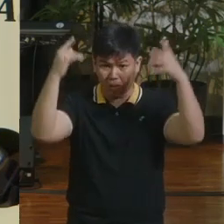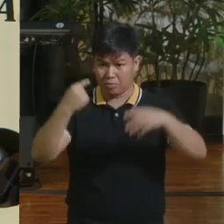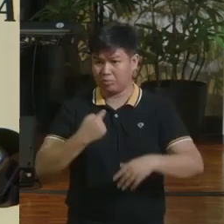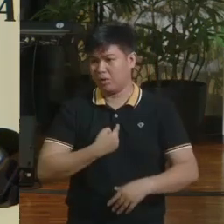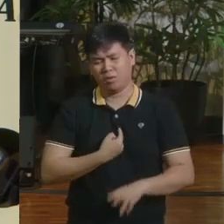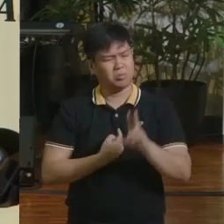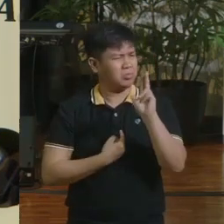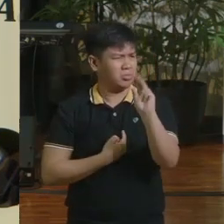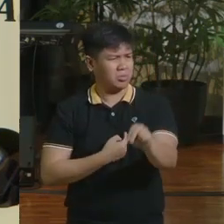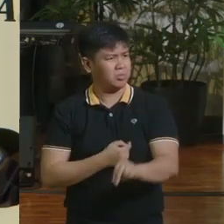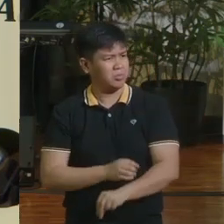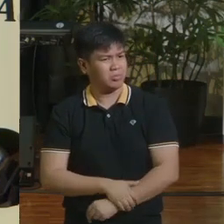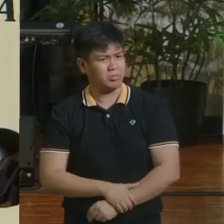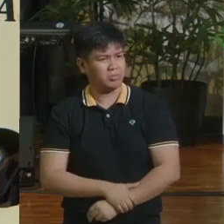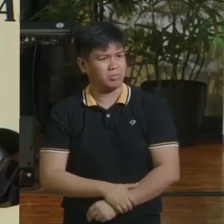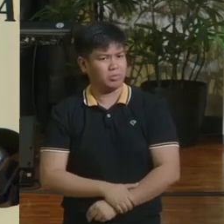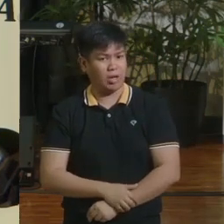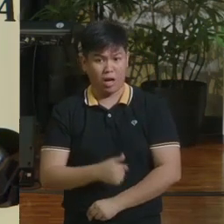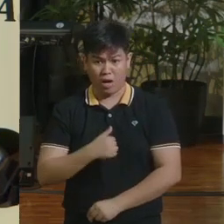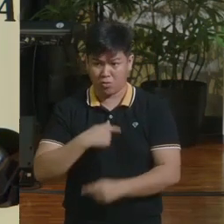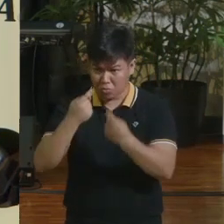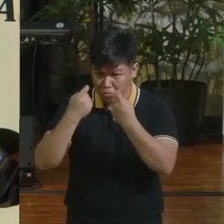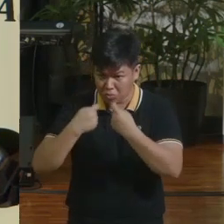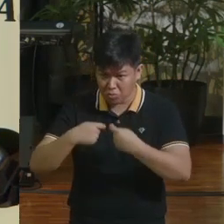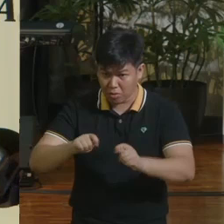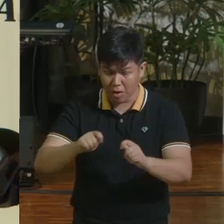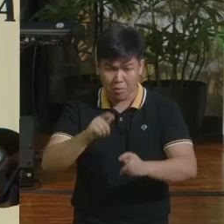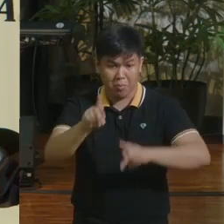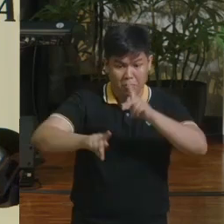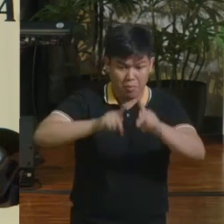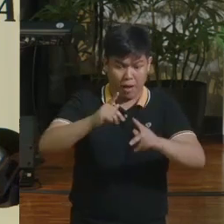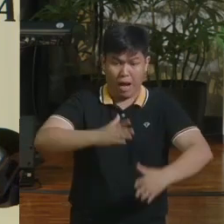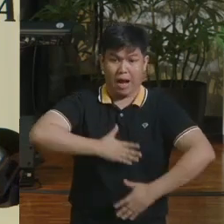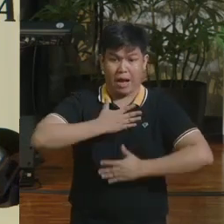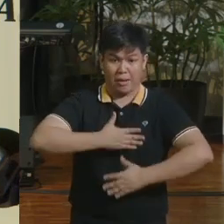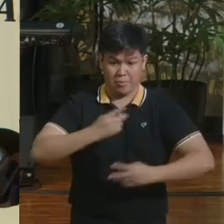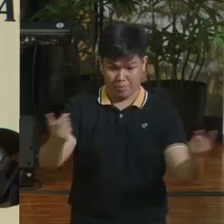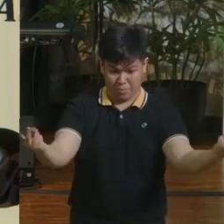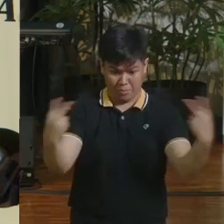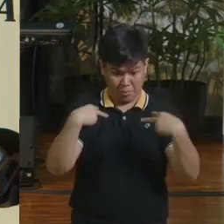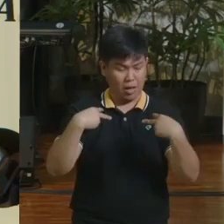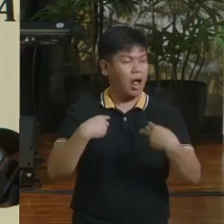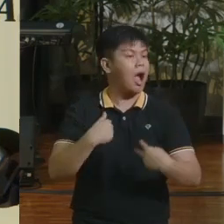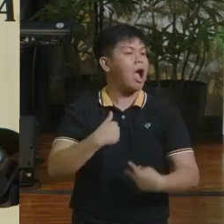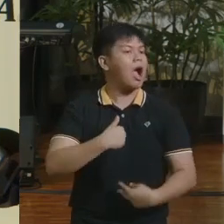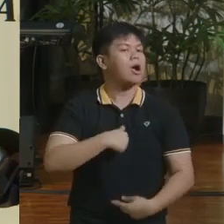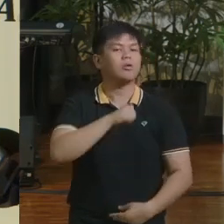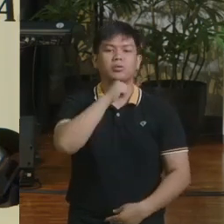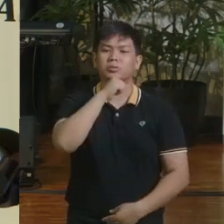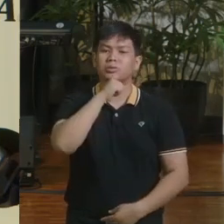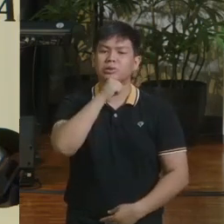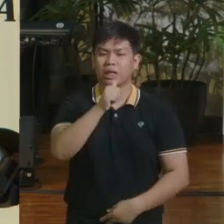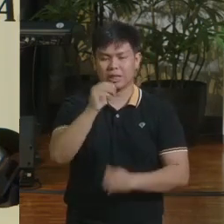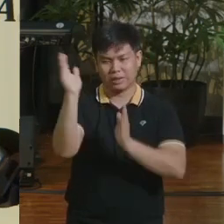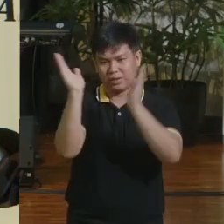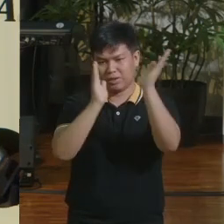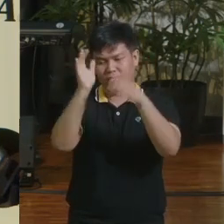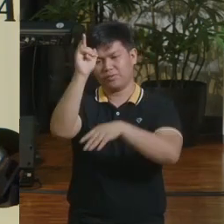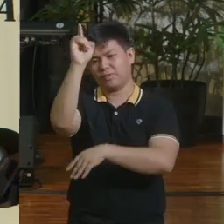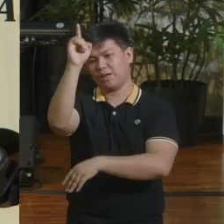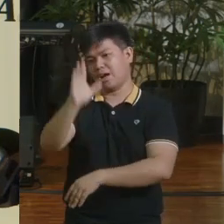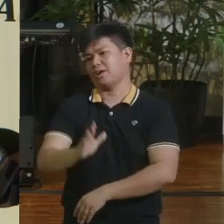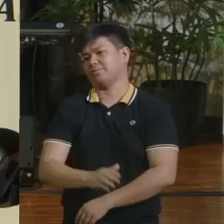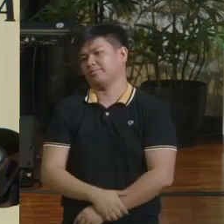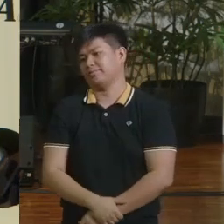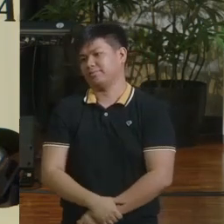Hindi. If I were still trying to please man, sabi niya, I would not be a servant of Christ.